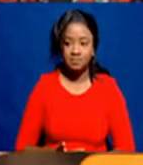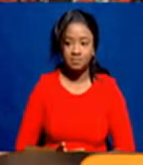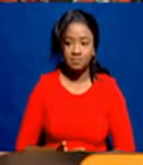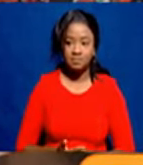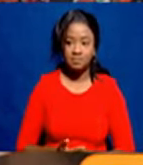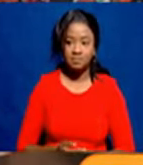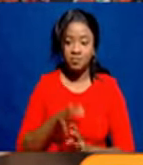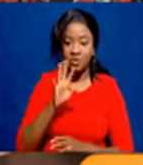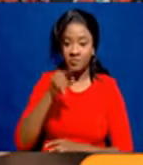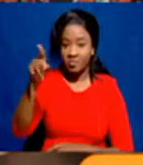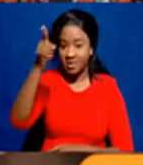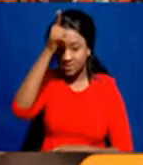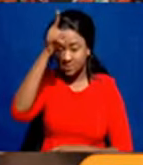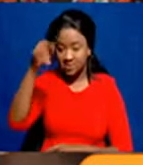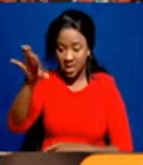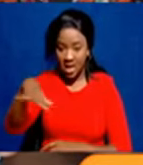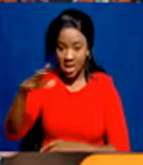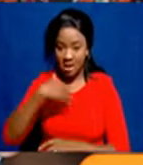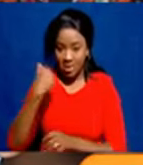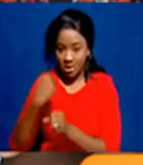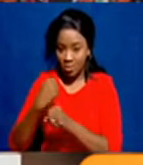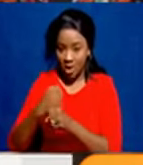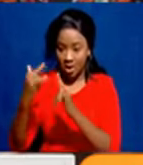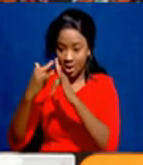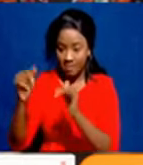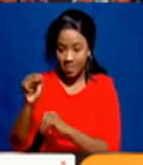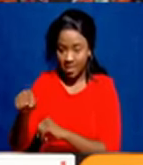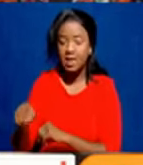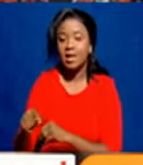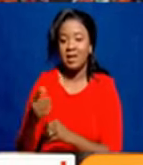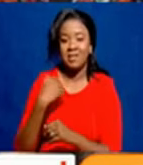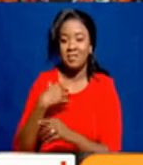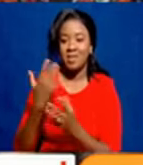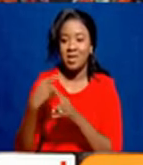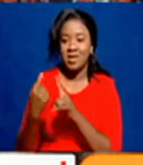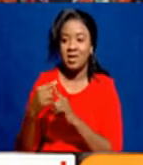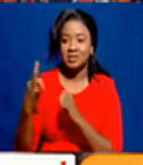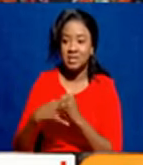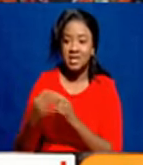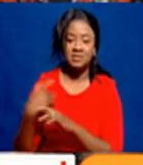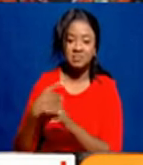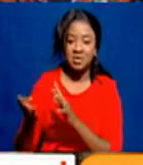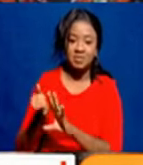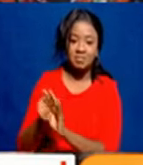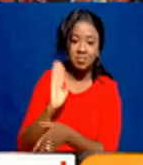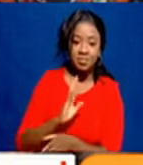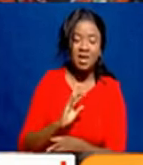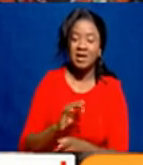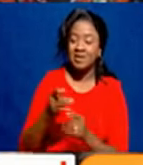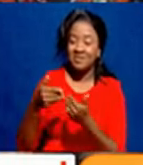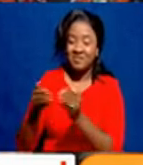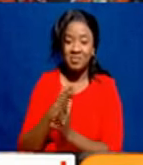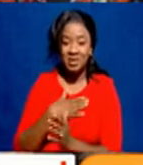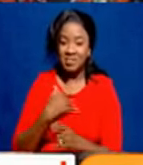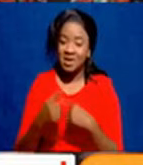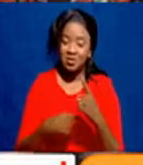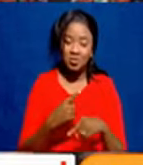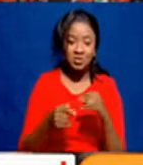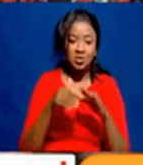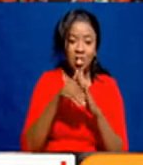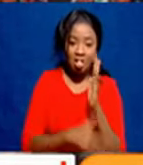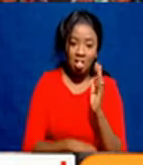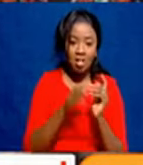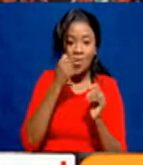Elwak. Hapa nyumbani. Familia ndio. Kuna mapato na mimi ndio nilikuwa nategemea. Sasa